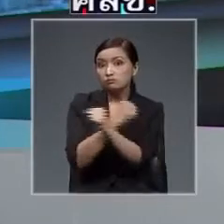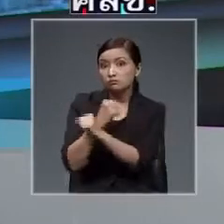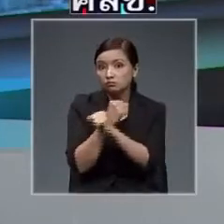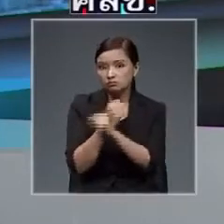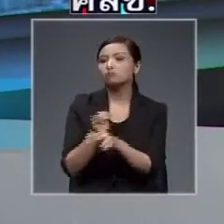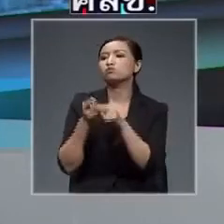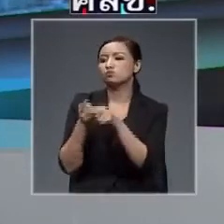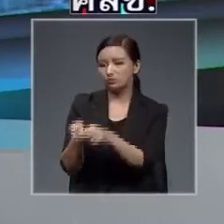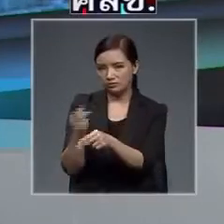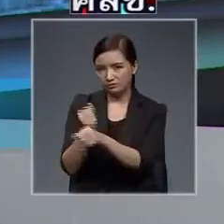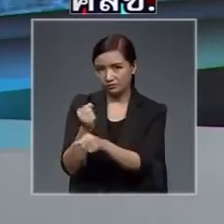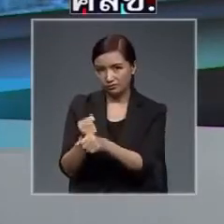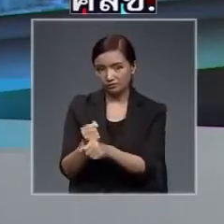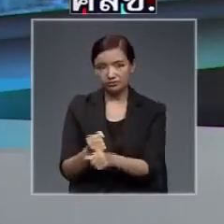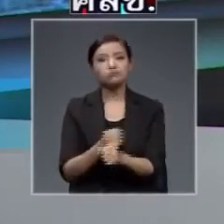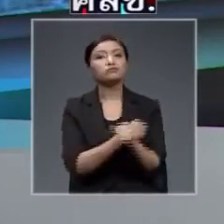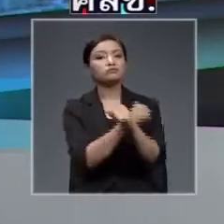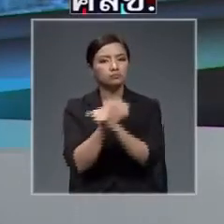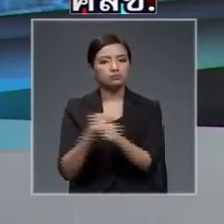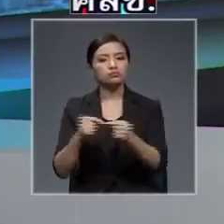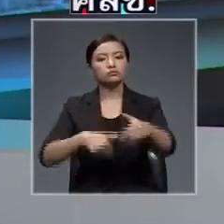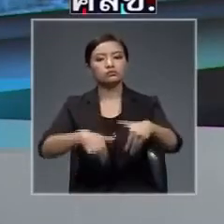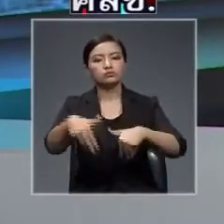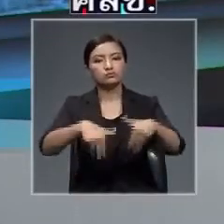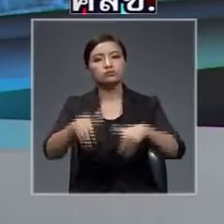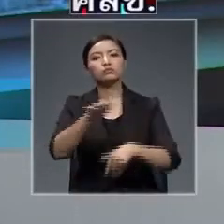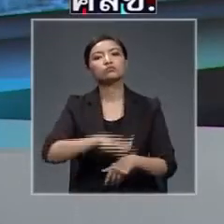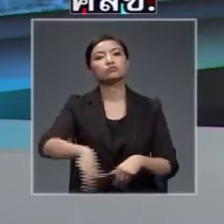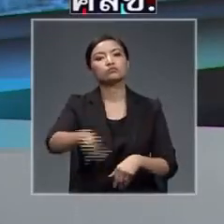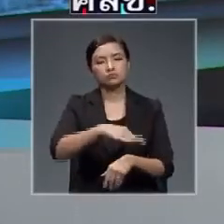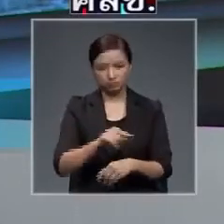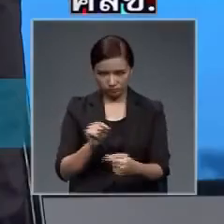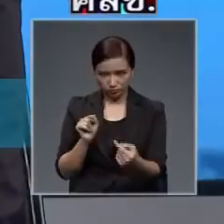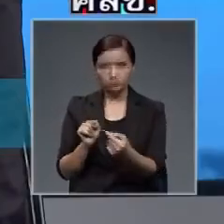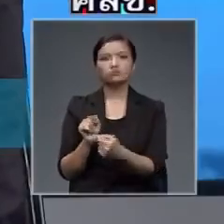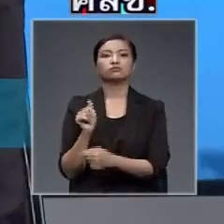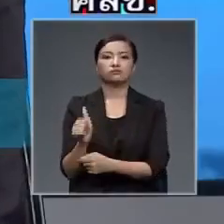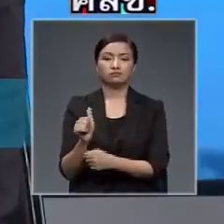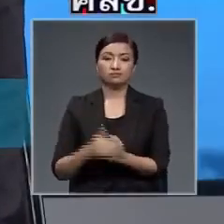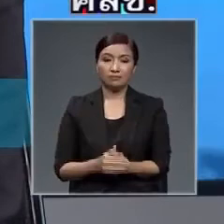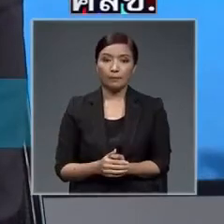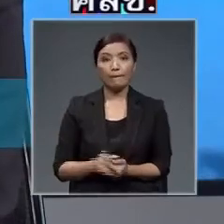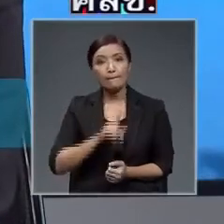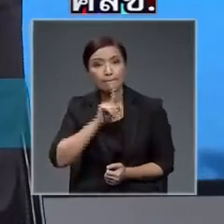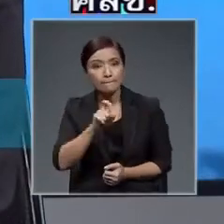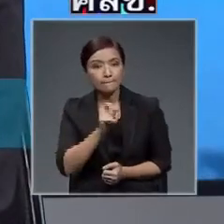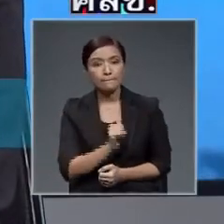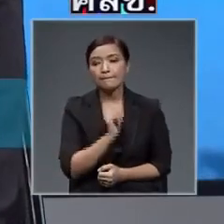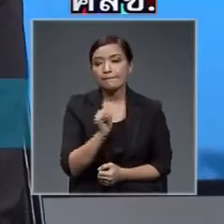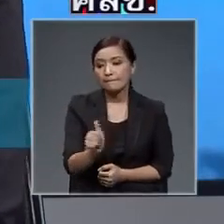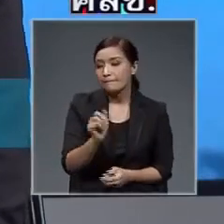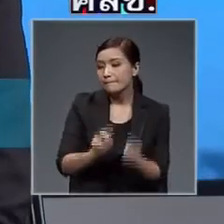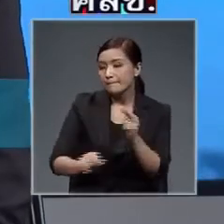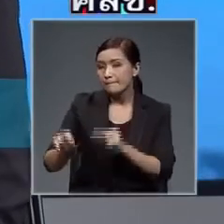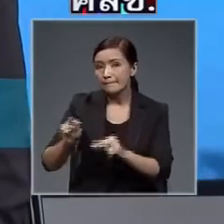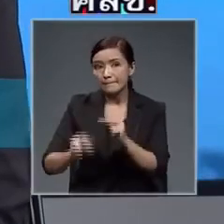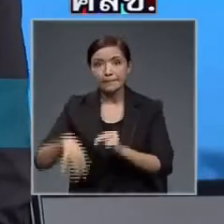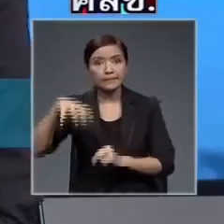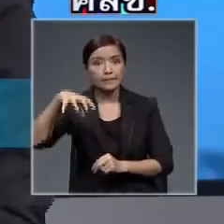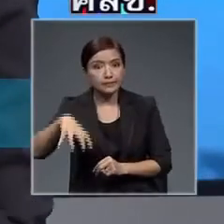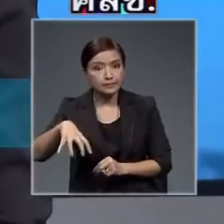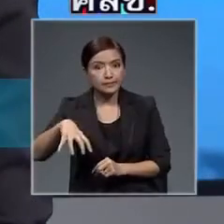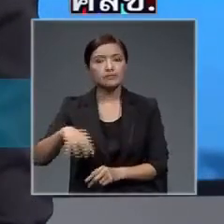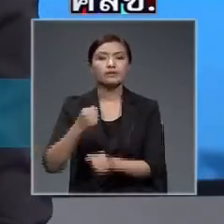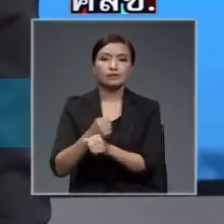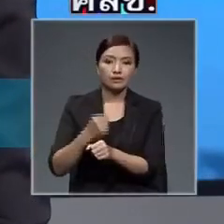ตัวคุณเองที่เป็นคนใช้เครื่องอยู่ทุกวัน ค่ะที่ผ่านมานี้มีการลงพื้นที่ไปแล้วก็ไปตรวจไม่ว่าจะเป็นสถานที่หรือ